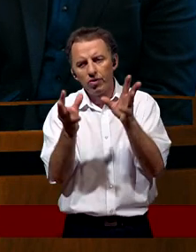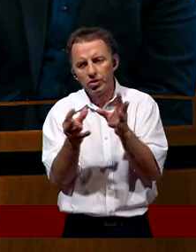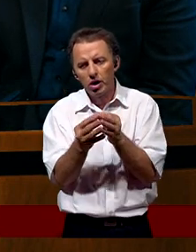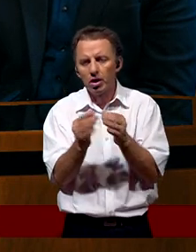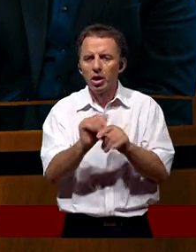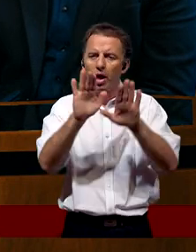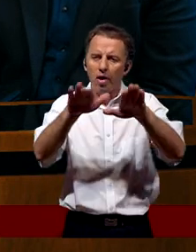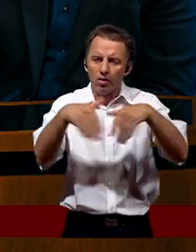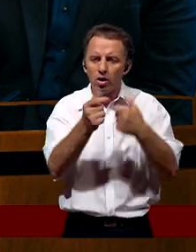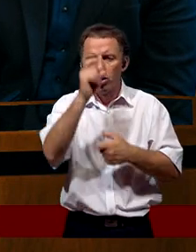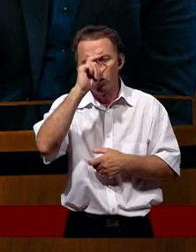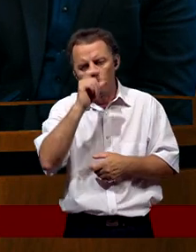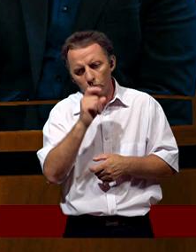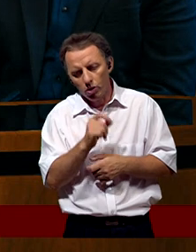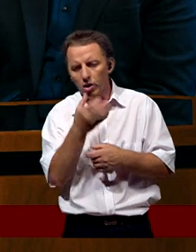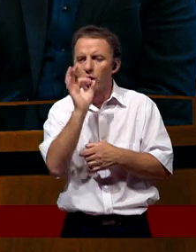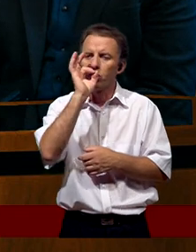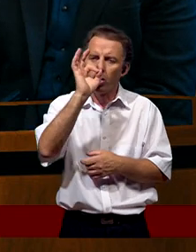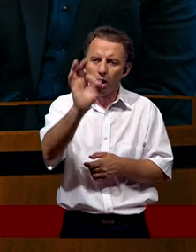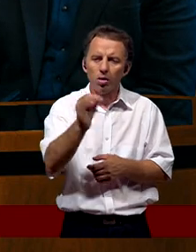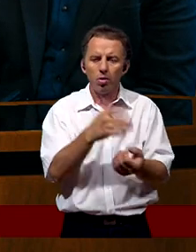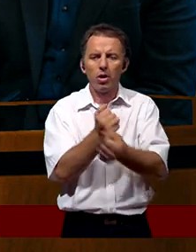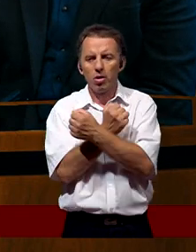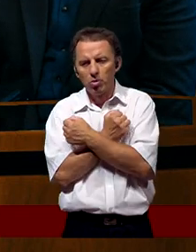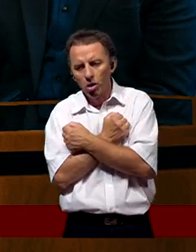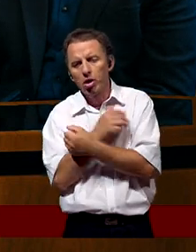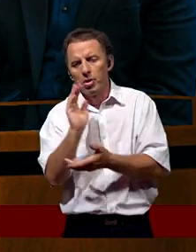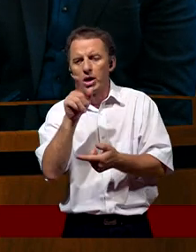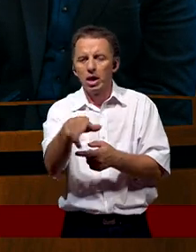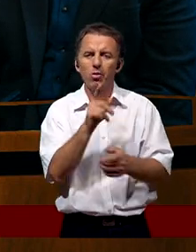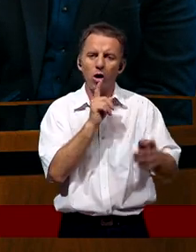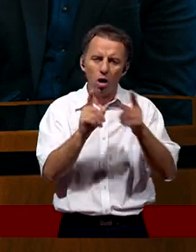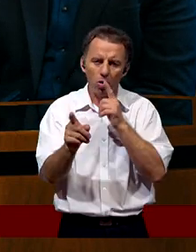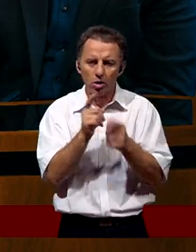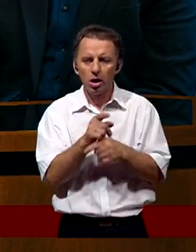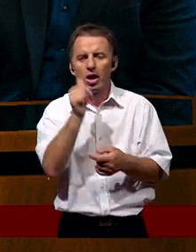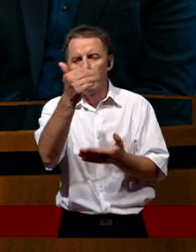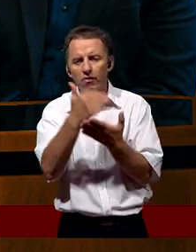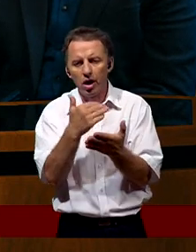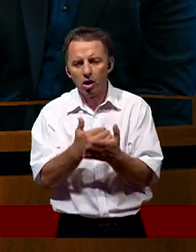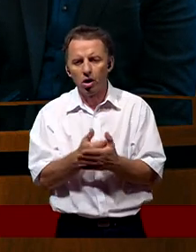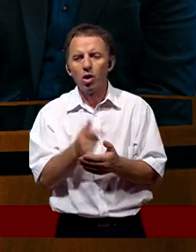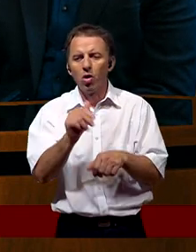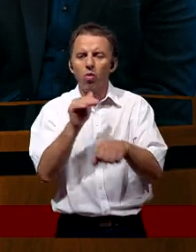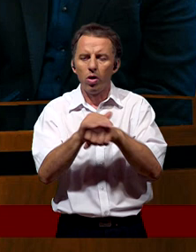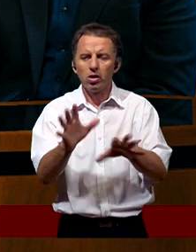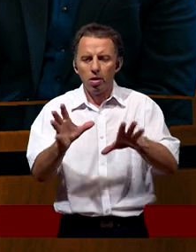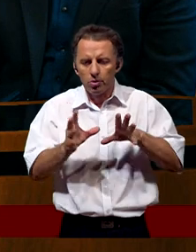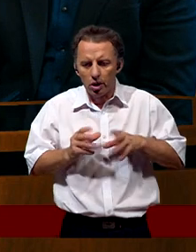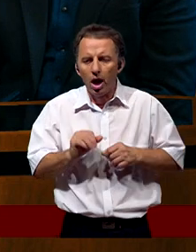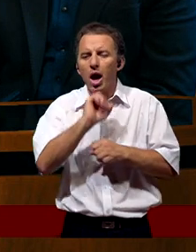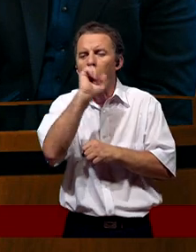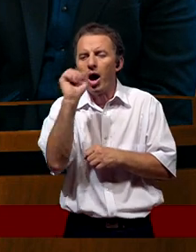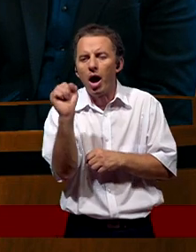wszystkich, bez względu na to, czy ktoś jest zły, czy ktoś jest dobry, też będziemy na ten temat rozmawiać. Tak. Jest jeden warunek, musimy tę łaskę przyjąć,